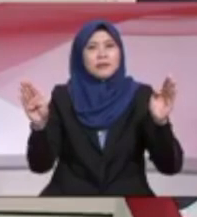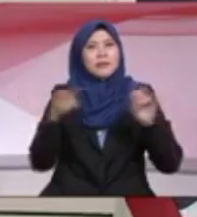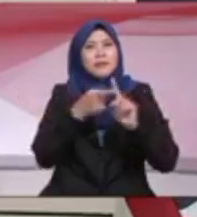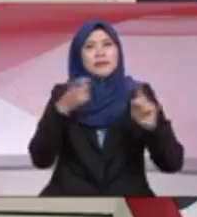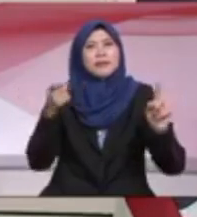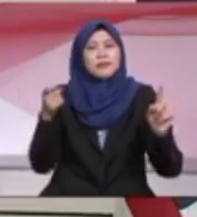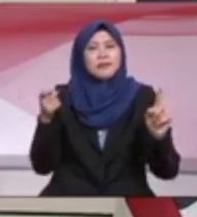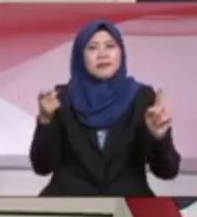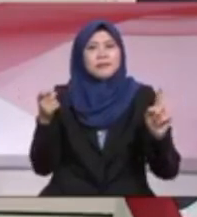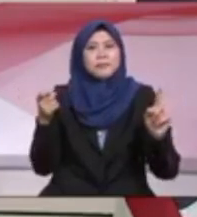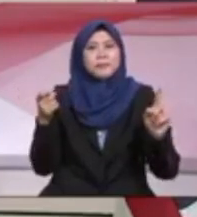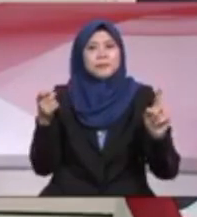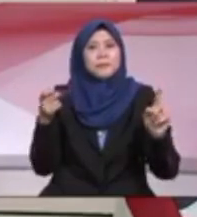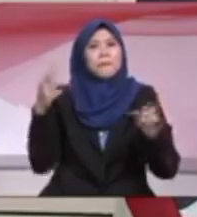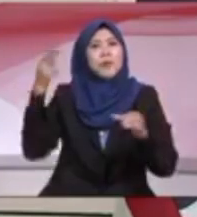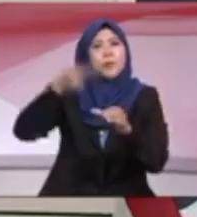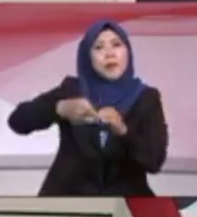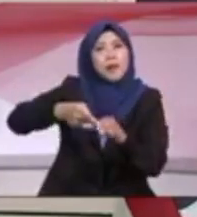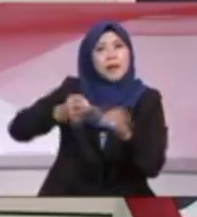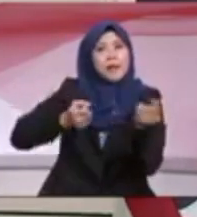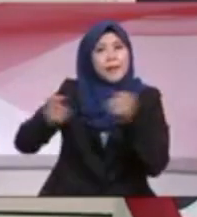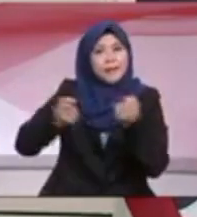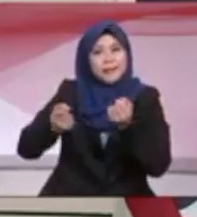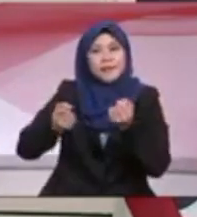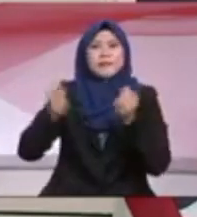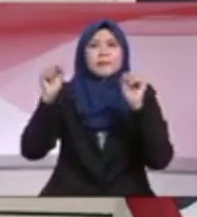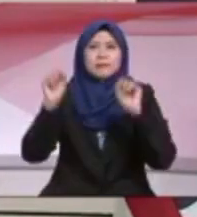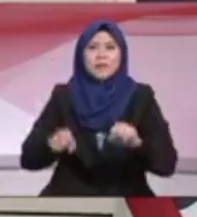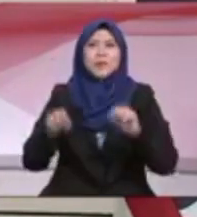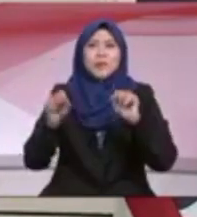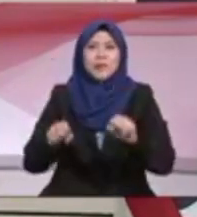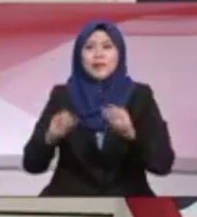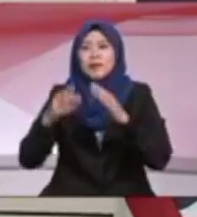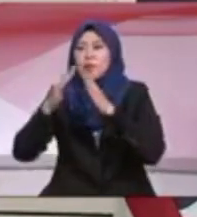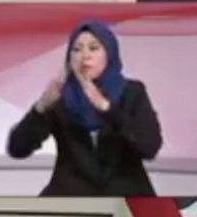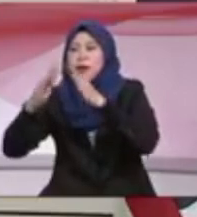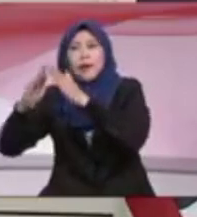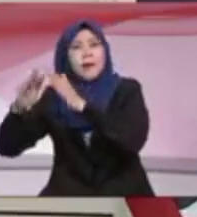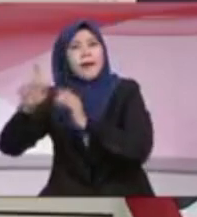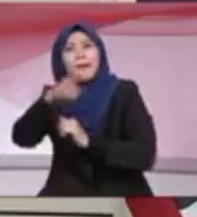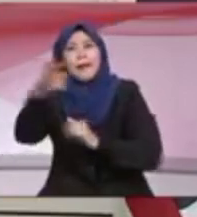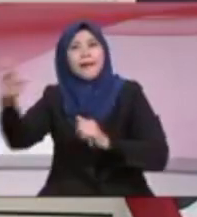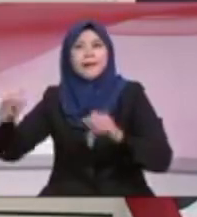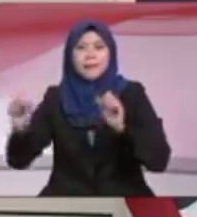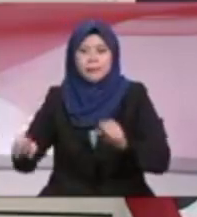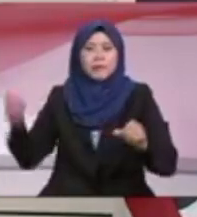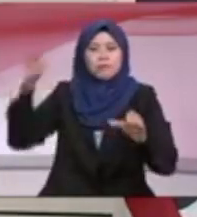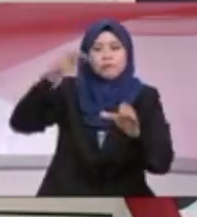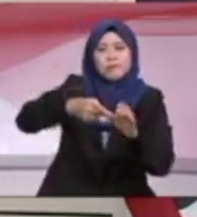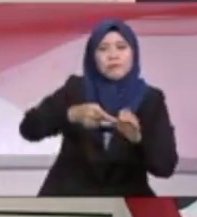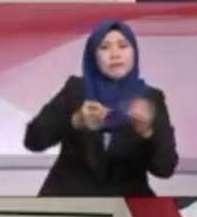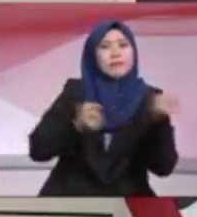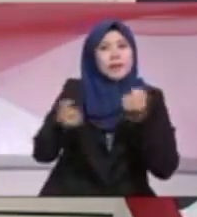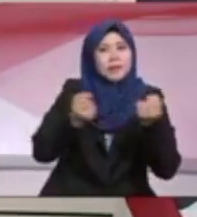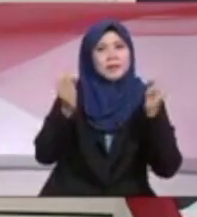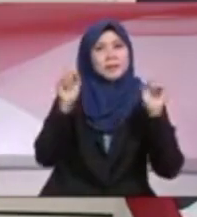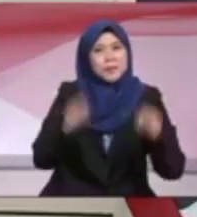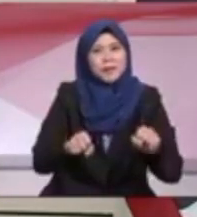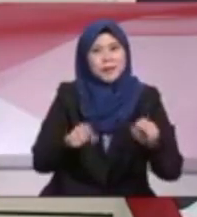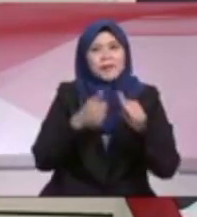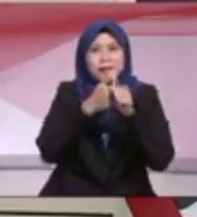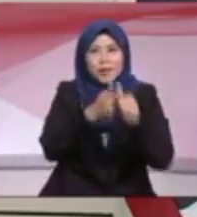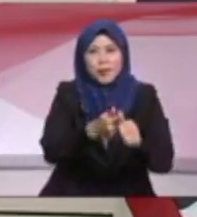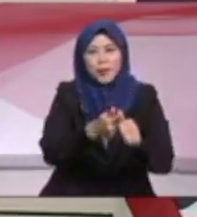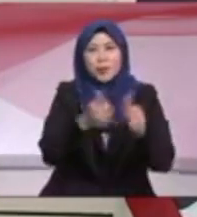dari segi apa nama penumpangnya bebas daripada rumah yang berbeza pun boleh asalkan ianya